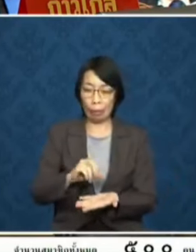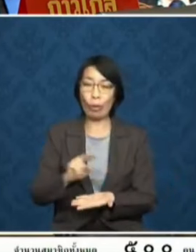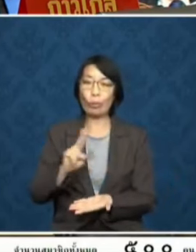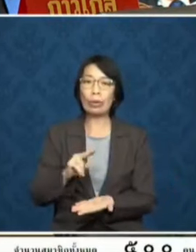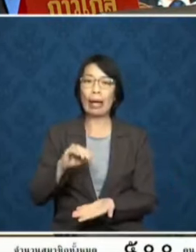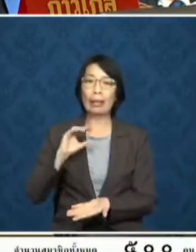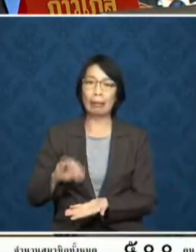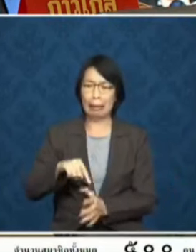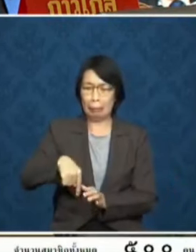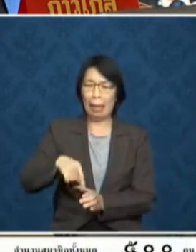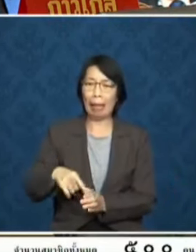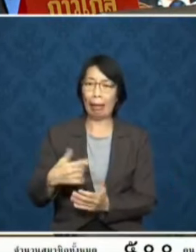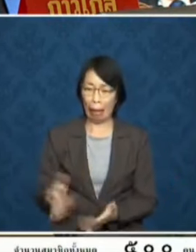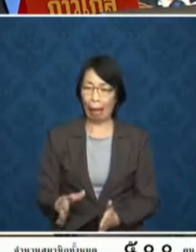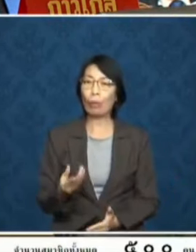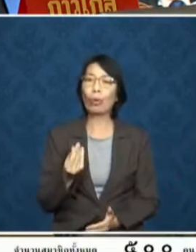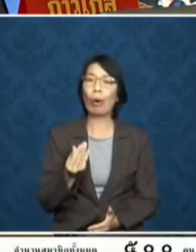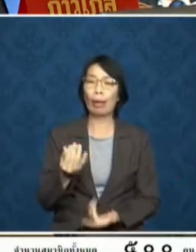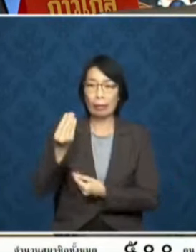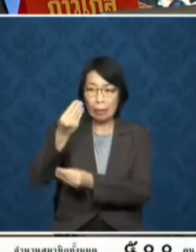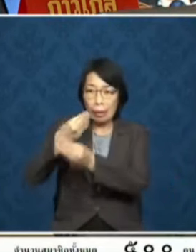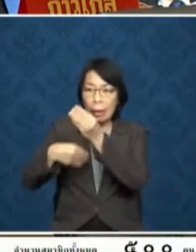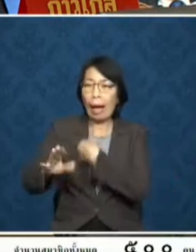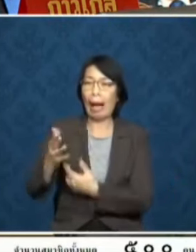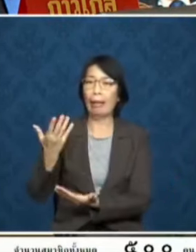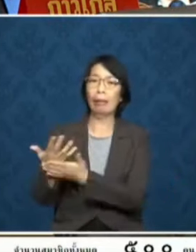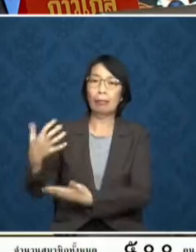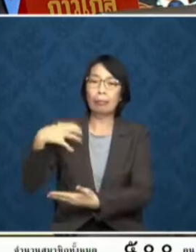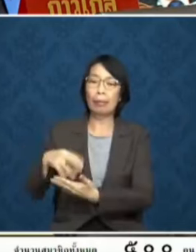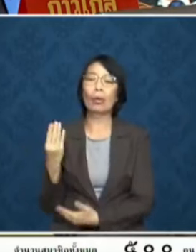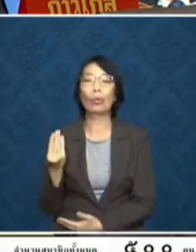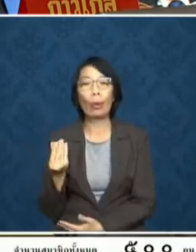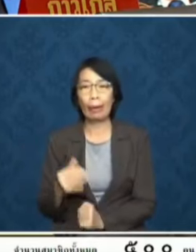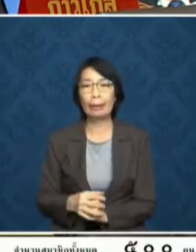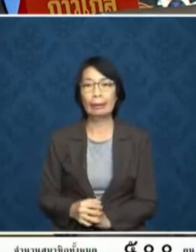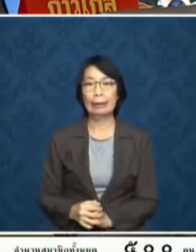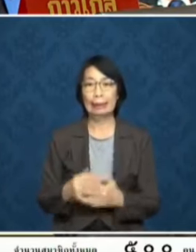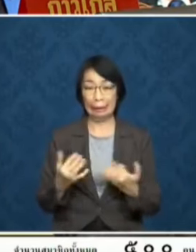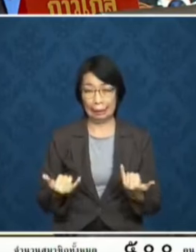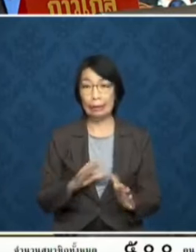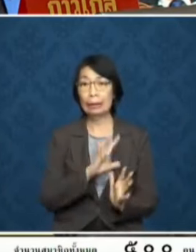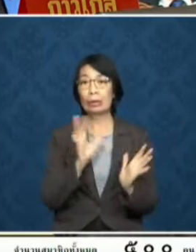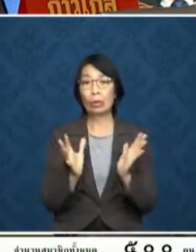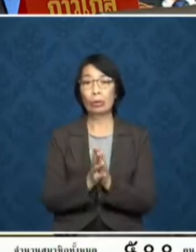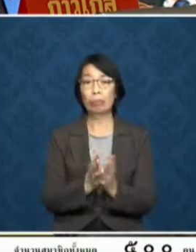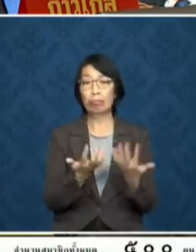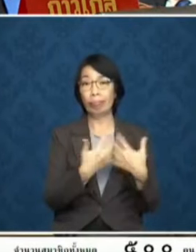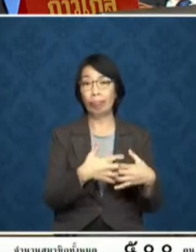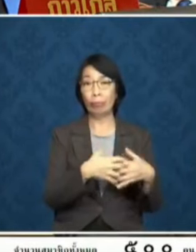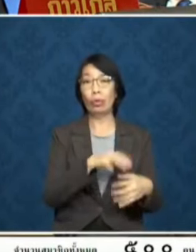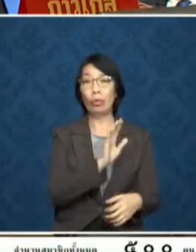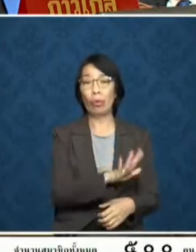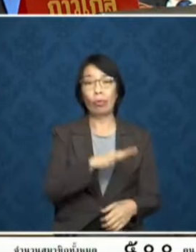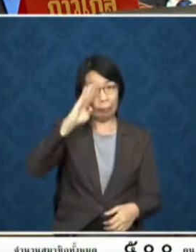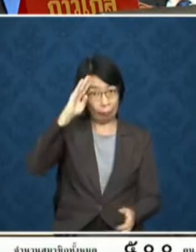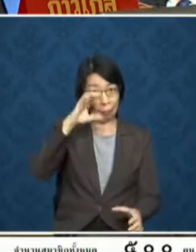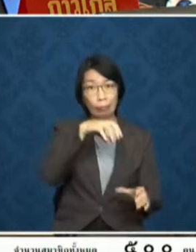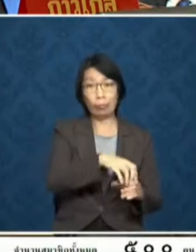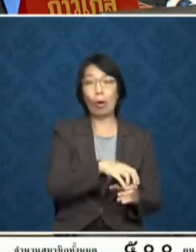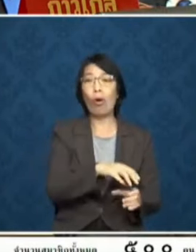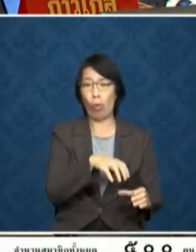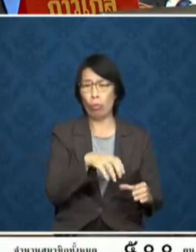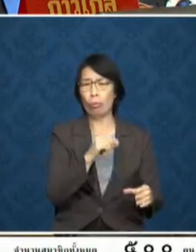พพร้อมทั้งขายออกไปสู่ตลาดภายนอกเท่าไหร่นี่คือผลผลิตจากโรงกลั่นน้ำมันของกรมการพลังงานทหาร